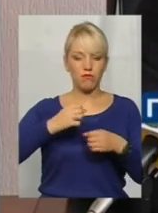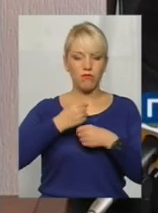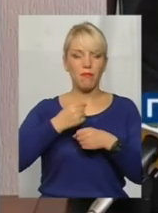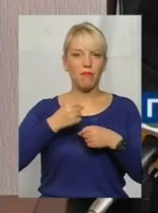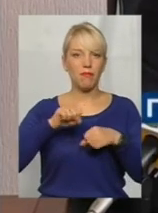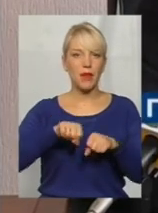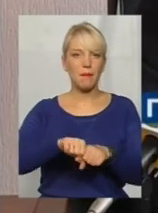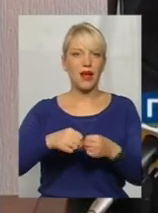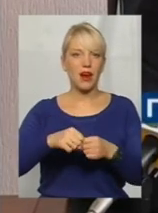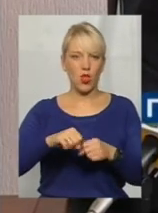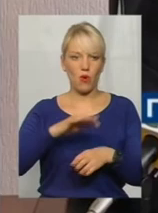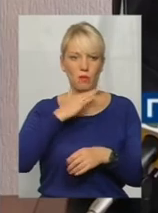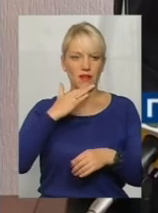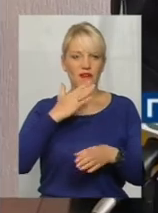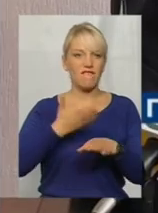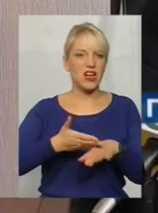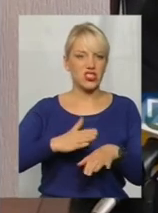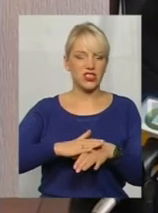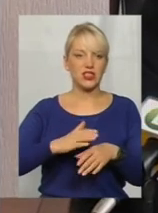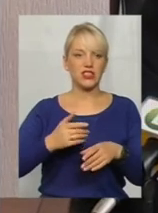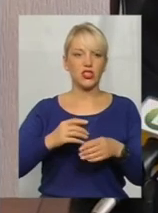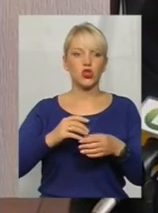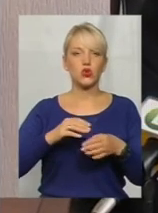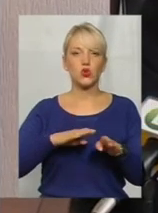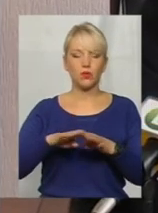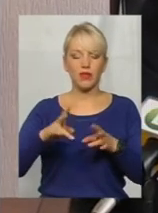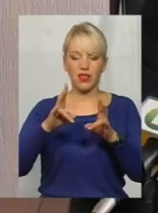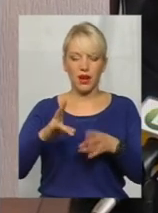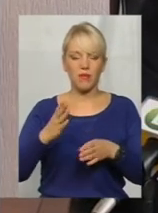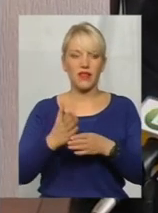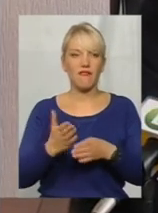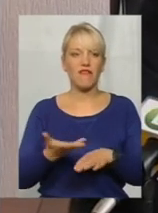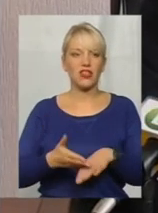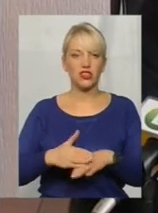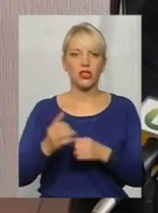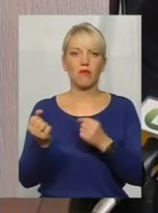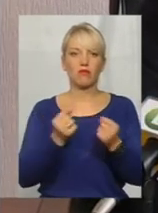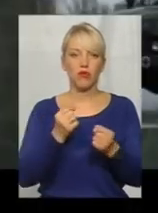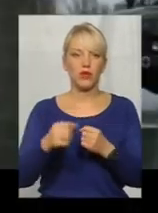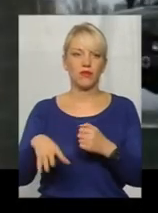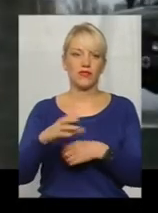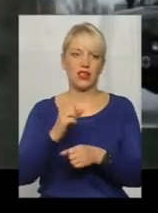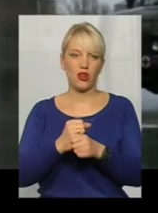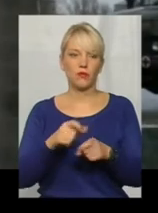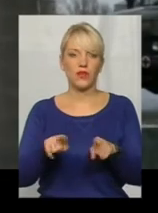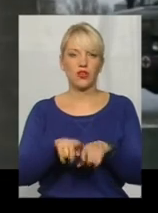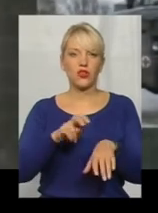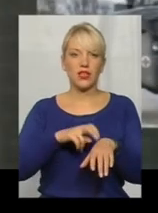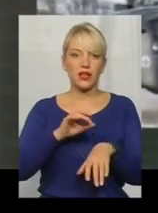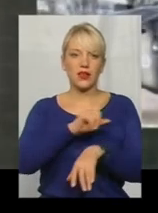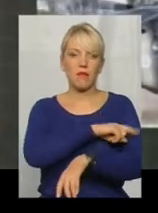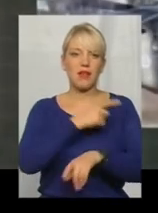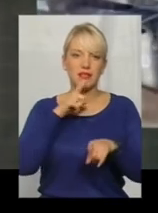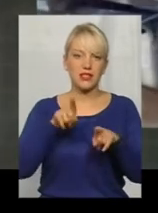великі, важкі ступені переломи. Так, травми є важкі. Боремося, все робимо. Також лікарі та медсестри